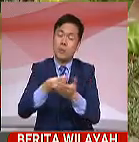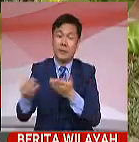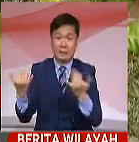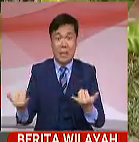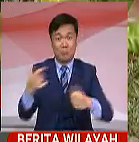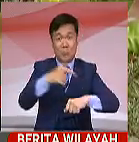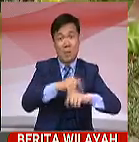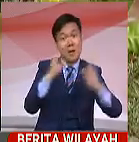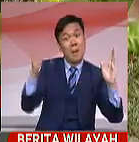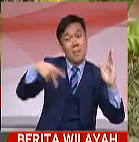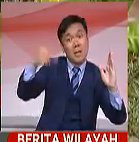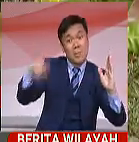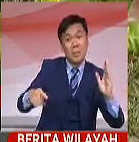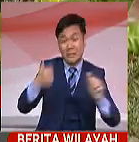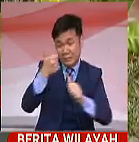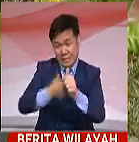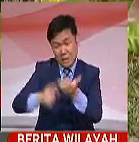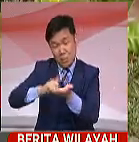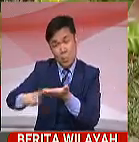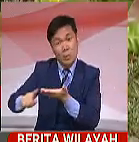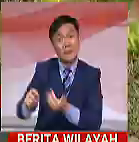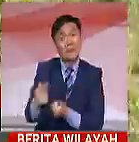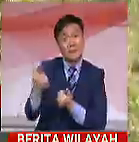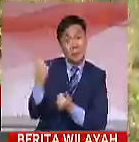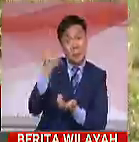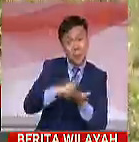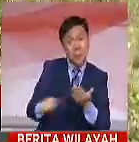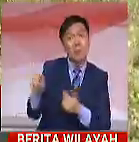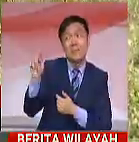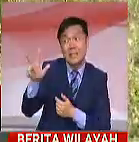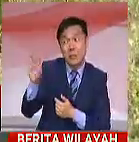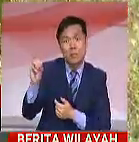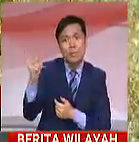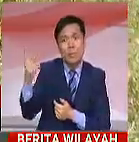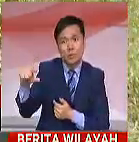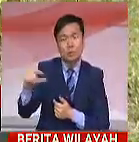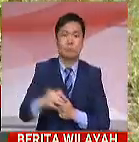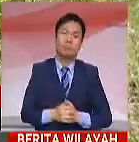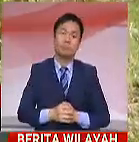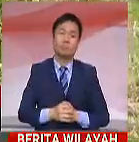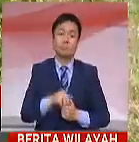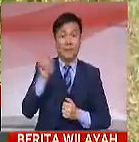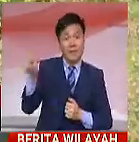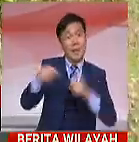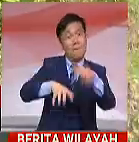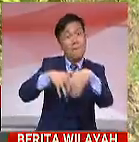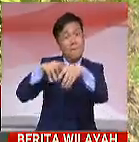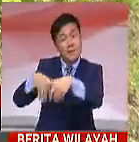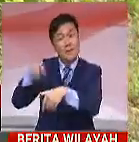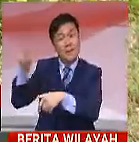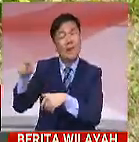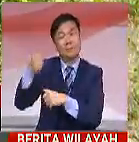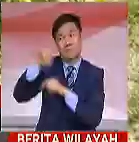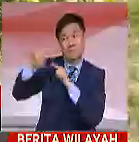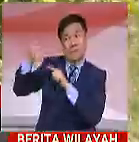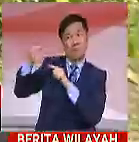PKP, setiap minggu saya mesti keluarkan 30 kilo. Pegawai Pertanian Daerah Padang Terap, Nur Zawani Mat